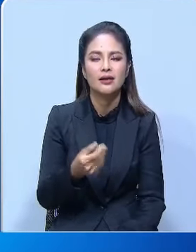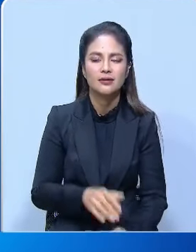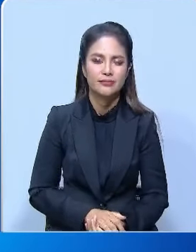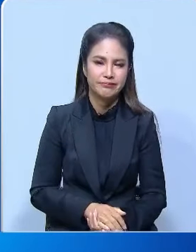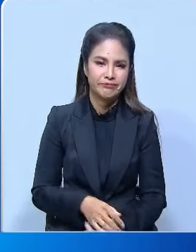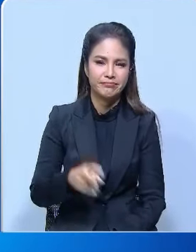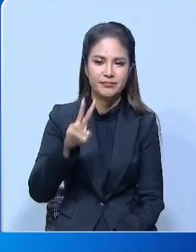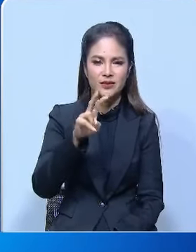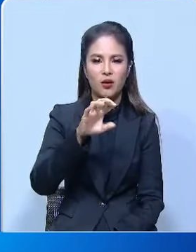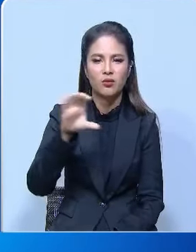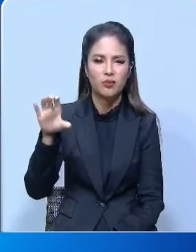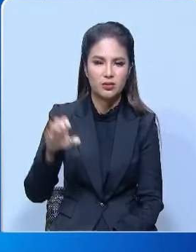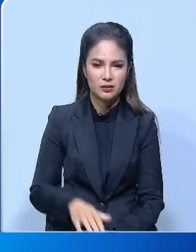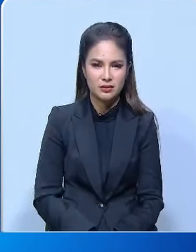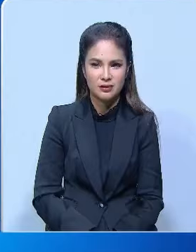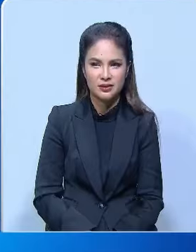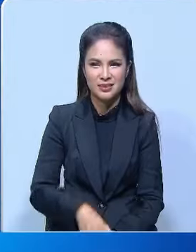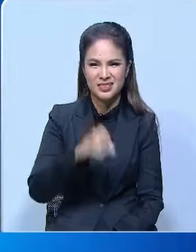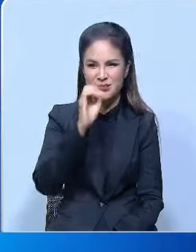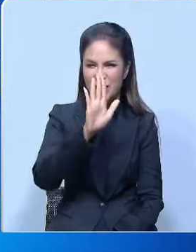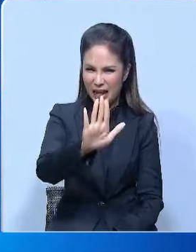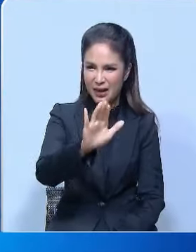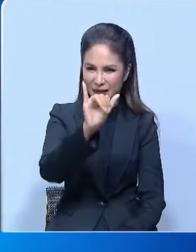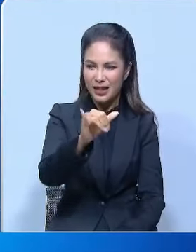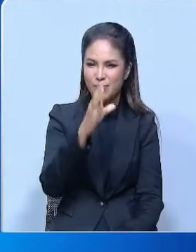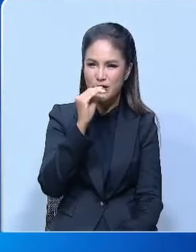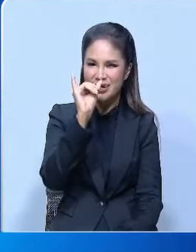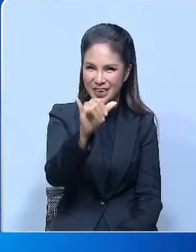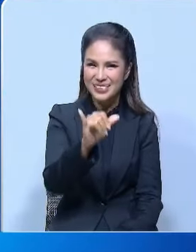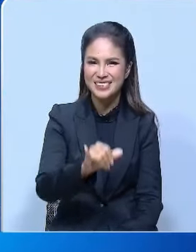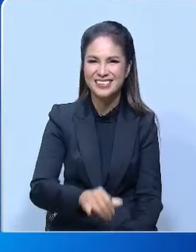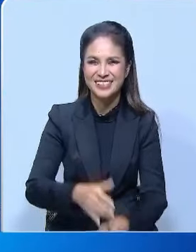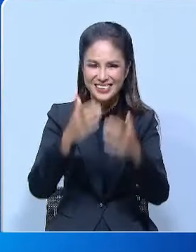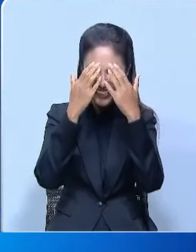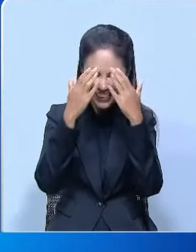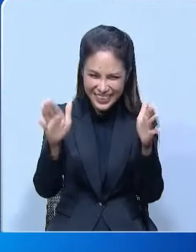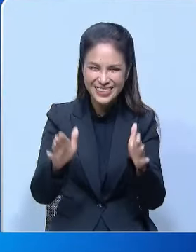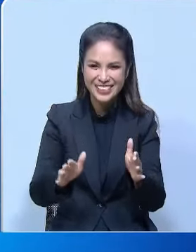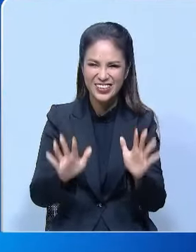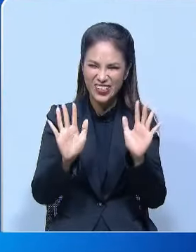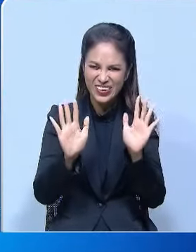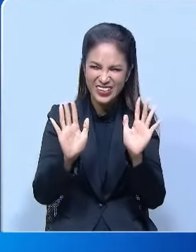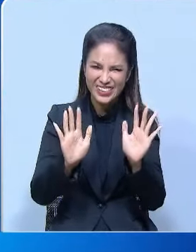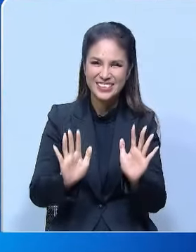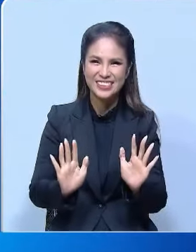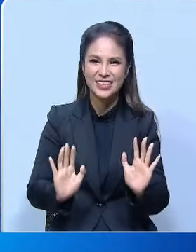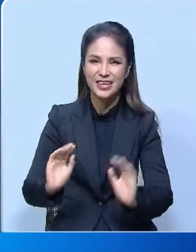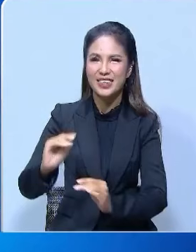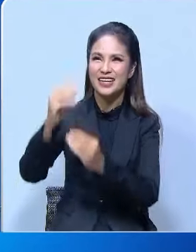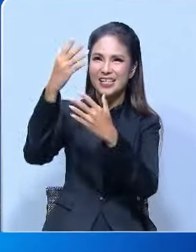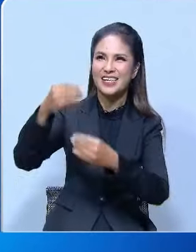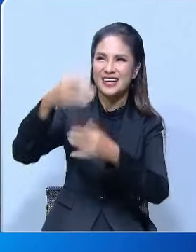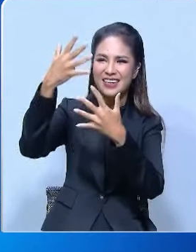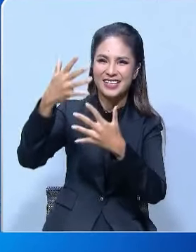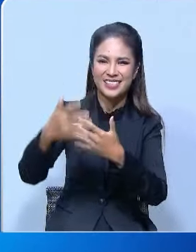แล้วได้มา 200อ่ะก็บอกอ้าอุตส่าห์บอกไม่ให้พูดก็บอกบอกจะไว้เฉลยตอนท้ายคุณสจีมันขึ้นไปแล้วมันขึ้นไปแล้วมันบอก